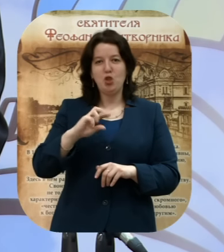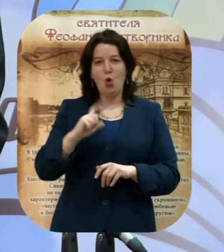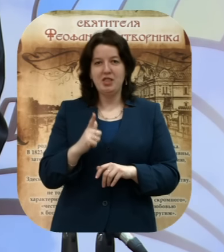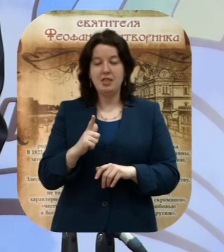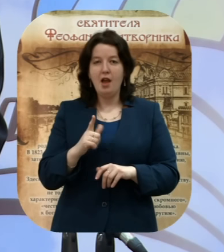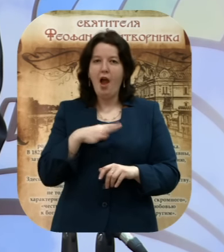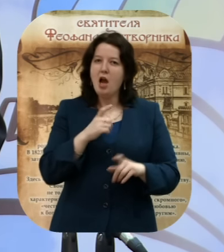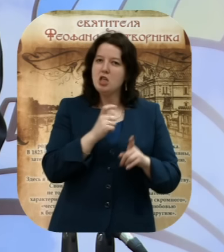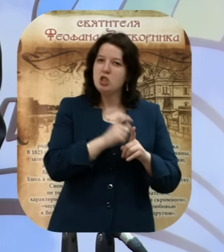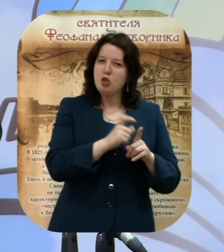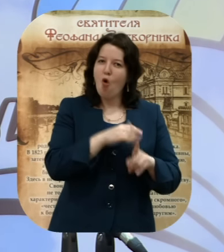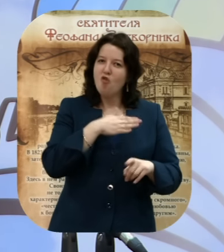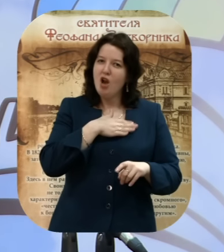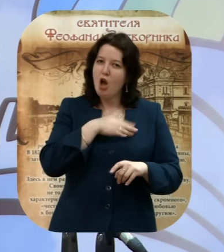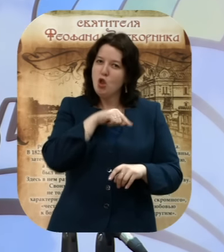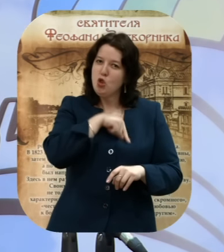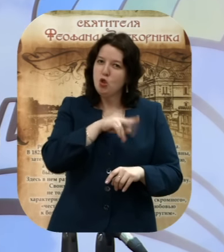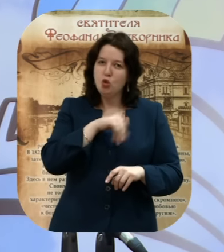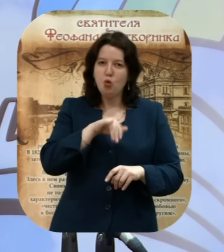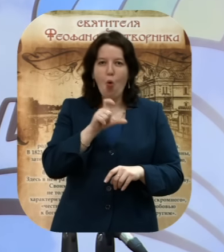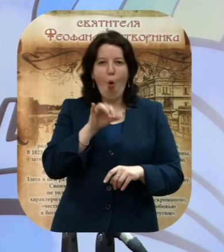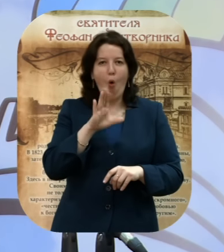Духовность заключается совсем в другом.